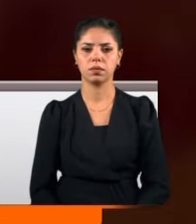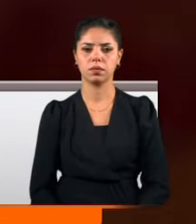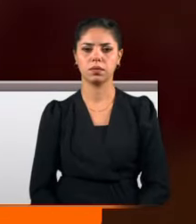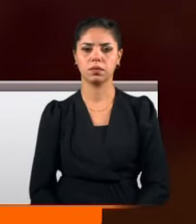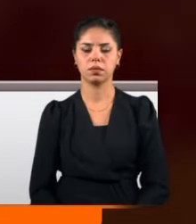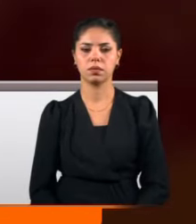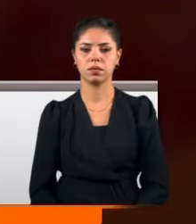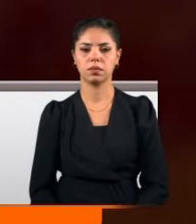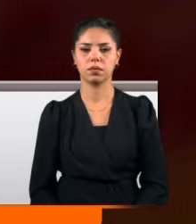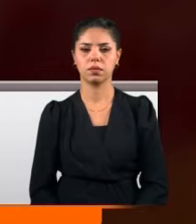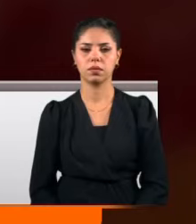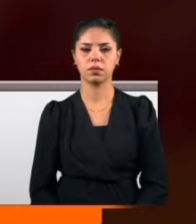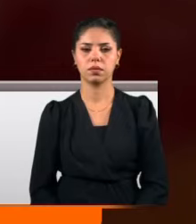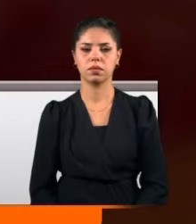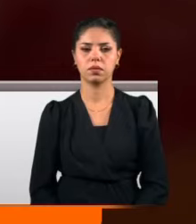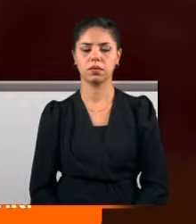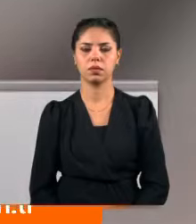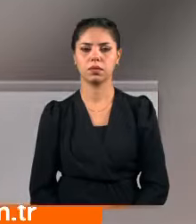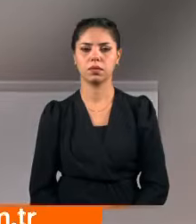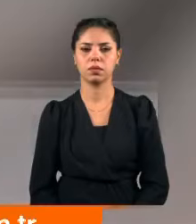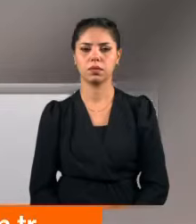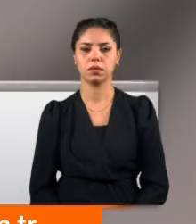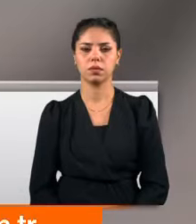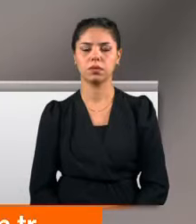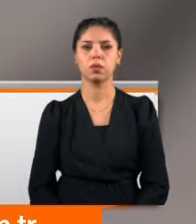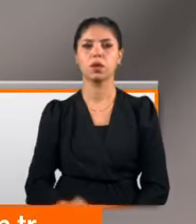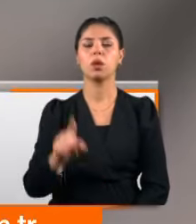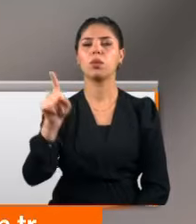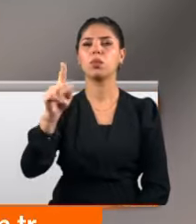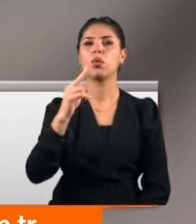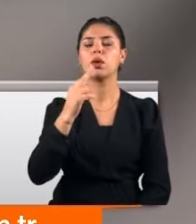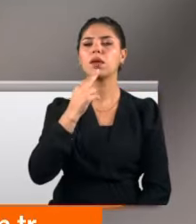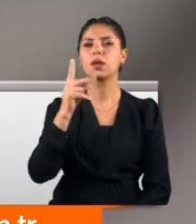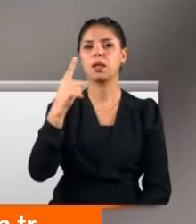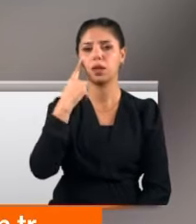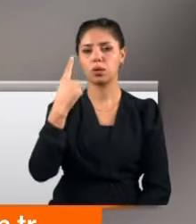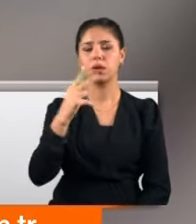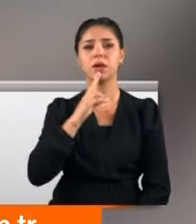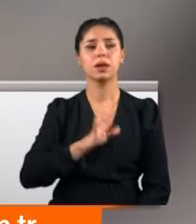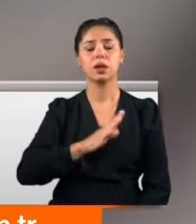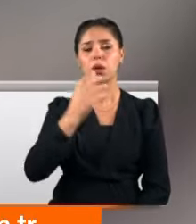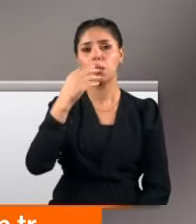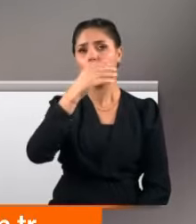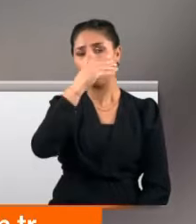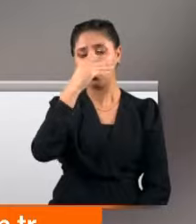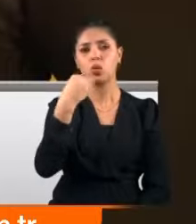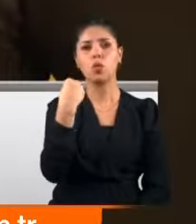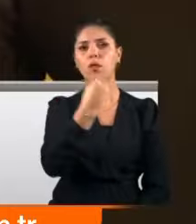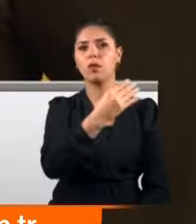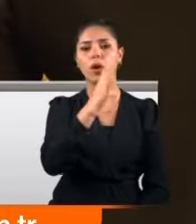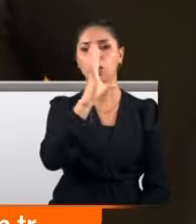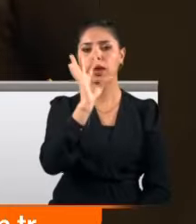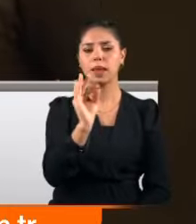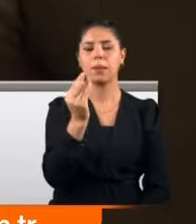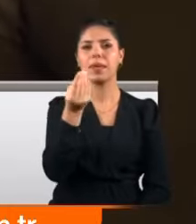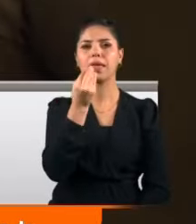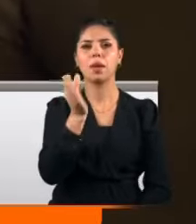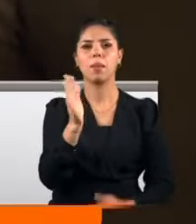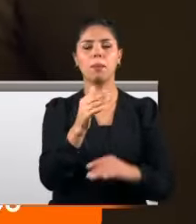çağırdık. Ne oluyor sonucunda? Hiçbir şey yok. Akyüreğe göre kızlarına uyuşturucuyu sözde yemek kuryeleri getiriyordu. İşte